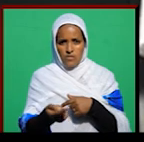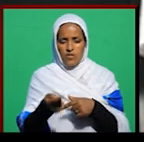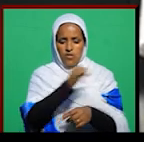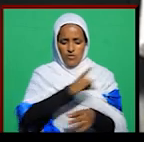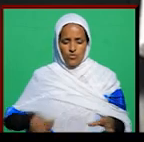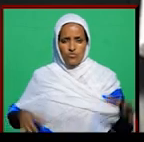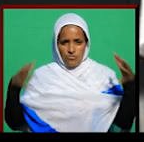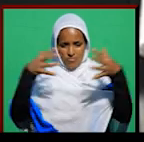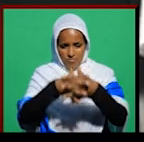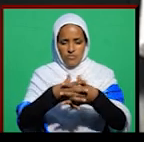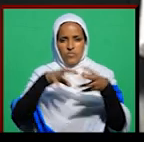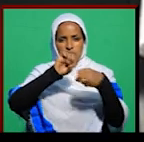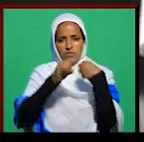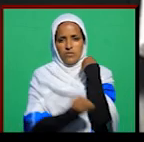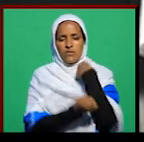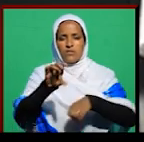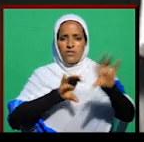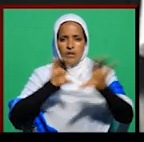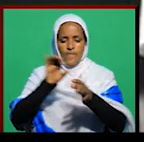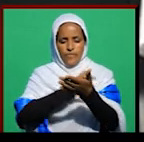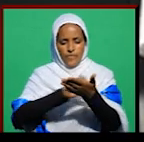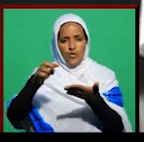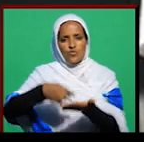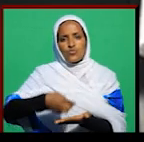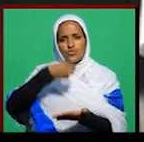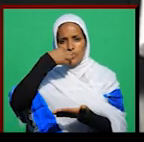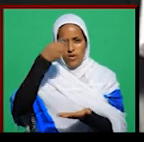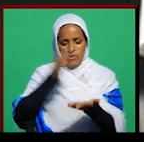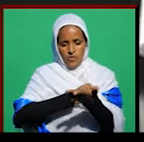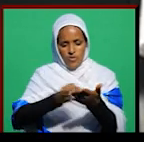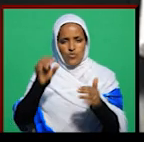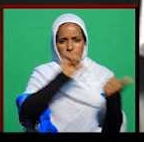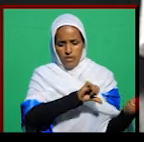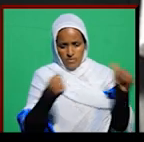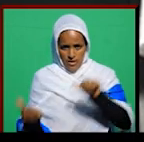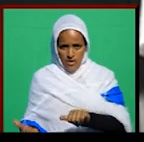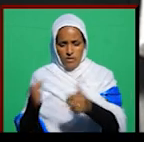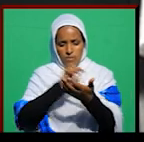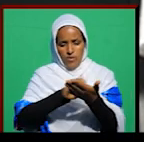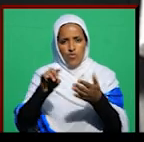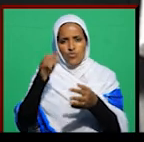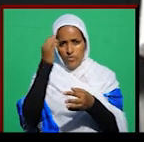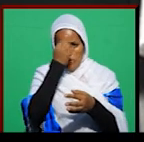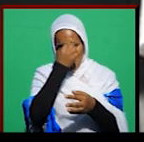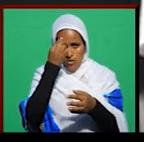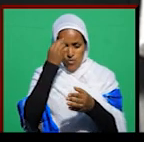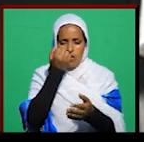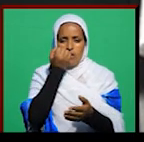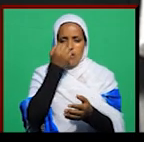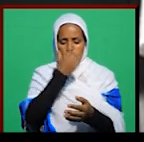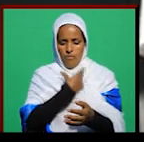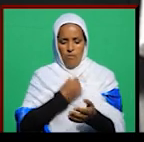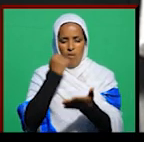ስንባል ከክርስቶስ ጋር ኅብረትን ስንመሰርት በቅዱስ ቁርባን፣ በቅዱስ ጥምቀት፣ በቅዱስ ሜሮን